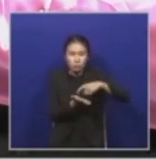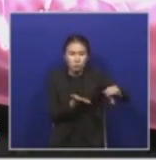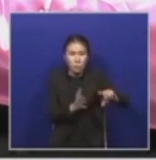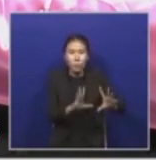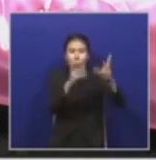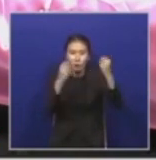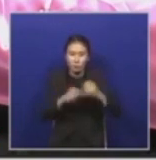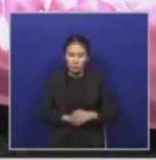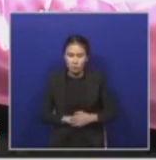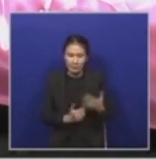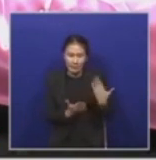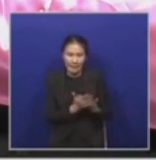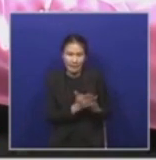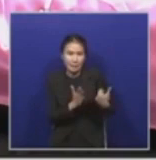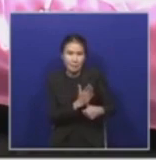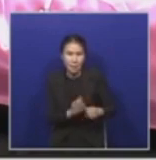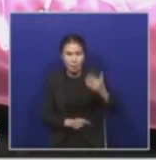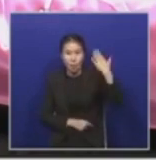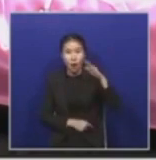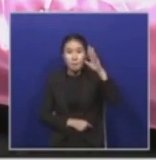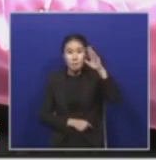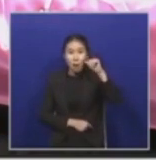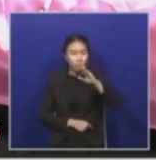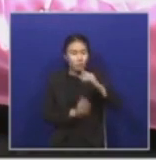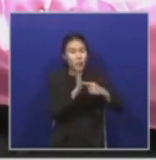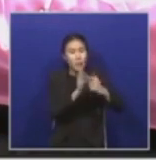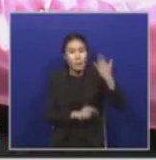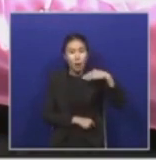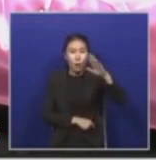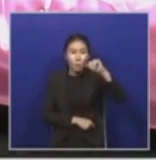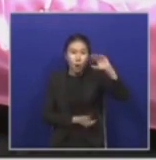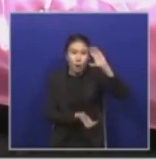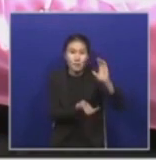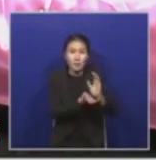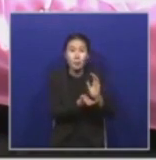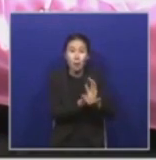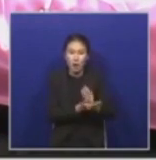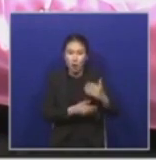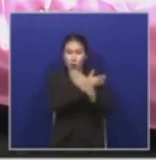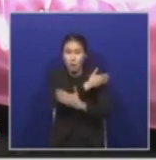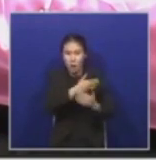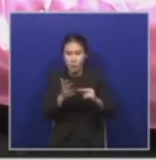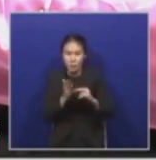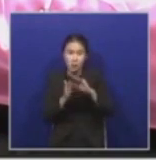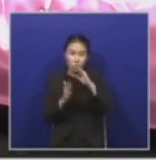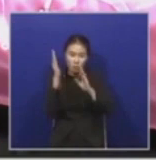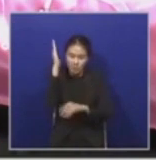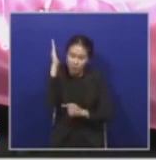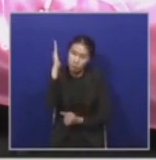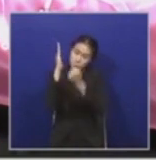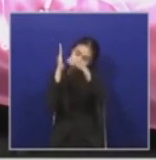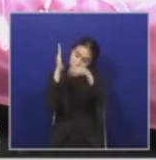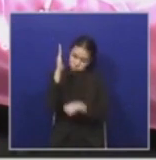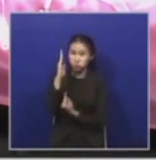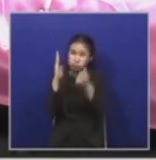แล้วค่ะธรรมเนียมนี่แต่เป็นสมัยคุณพ่อผมนะฮะท่านเป็นตำรวจรถไฟคุมเงินไปภาคใต้ที่ต้องนั่งรถไฟกันไป 3-4 วันกว่